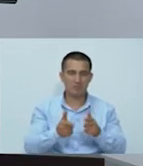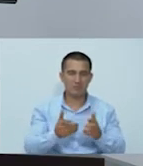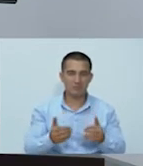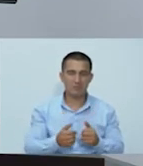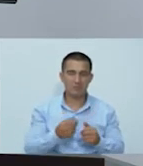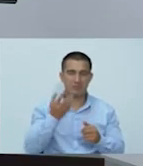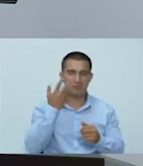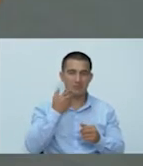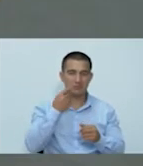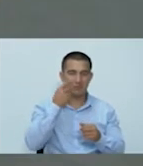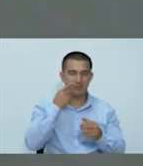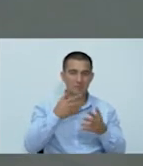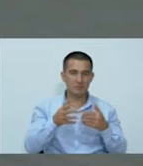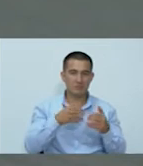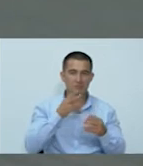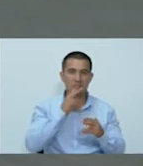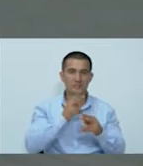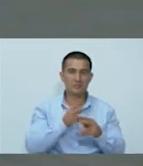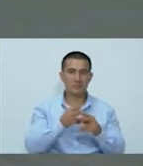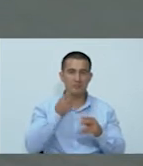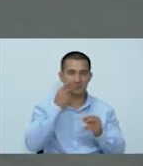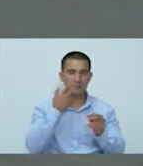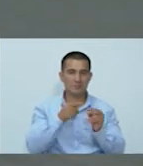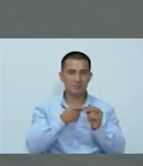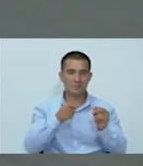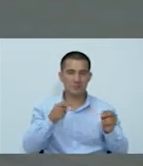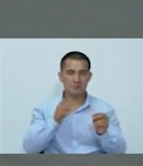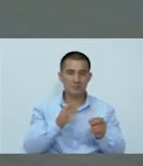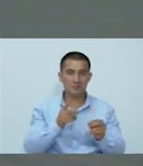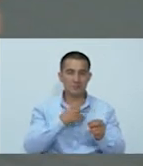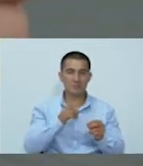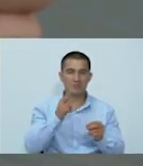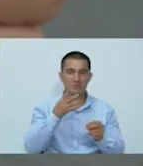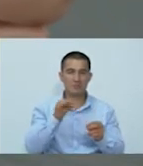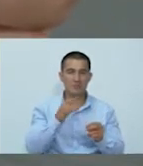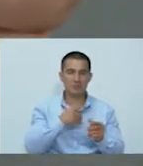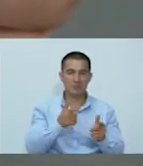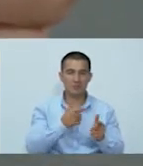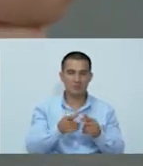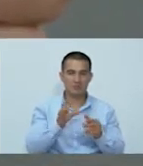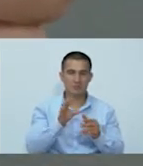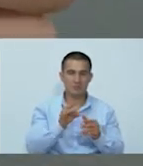Asbob chiqarishdan oldin qog'ozimizni yopishtirib olamiz.